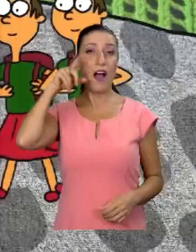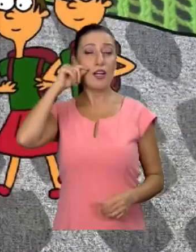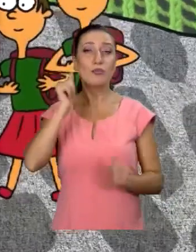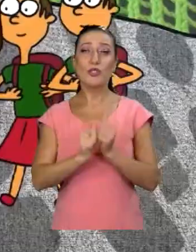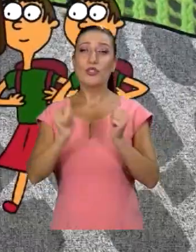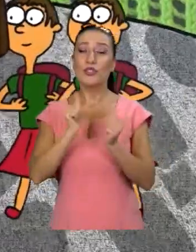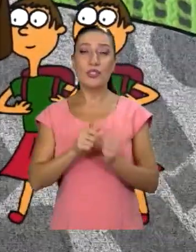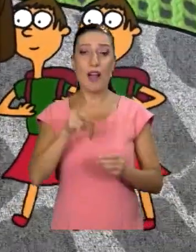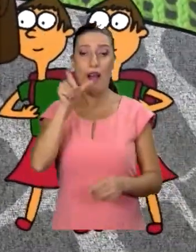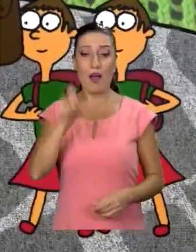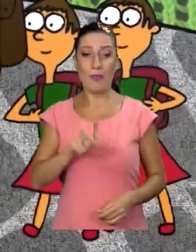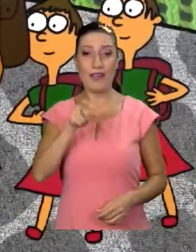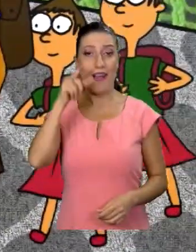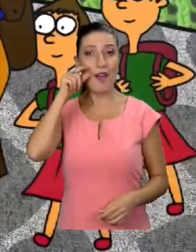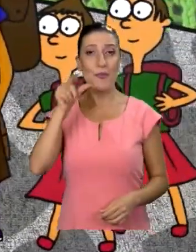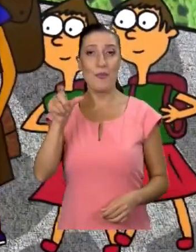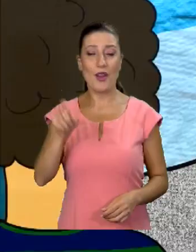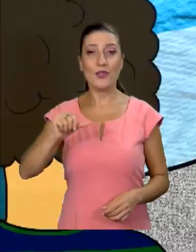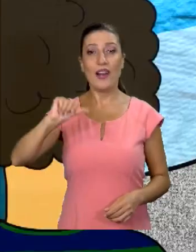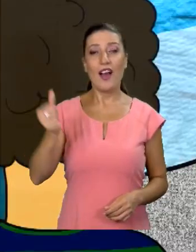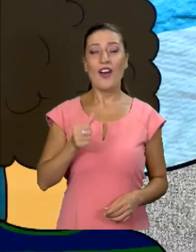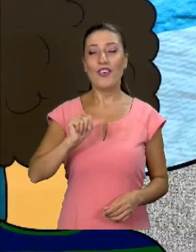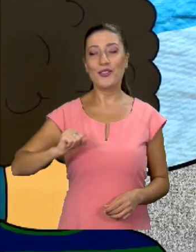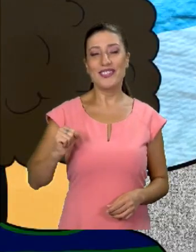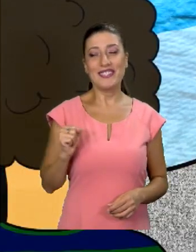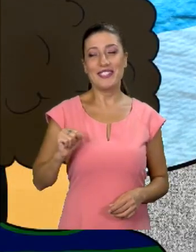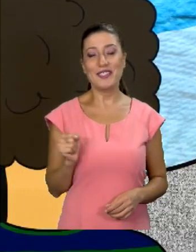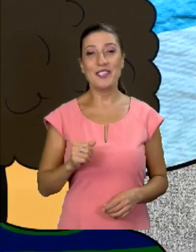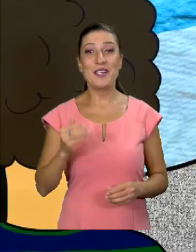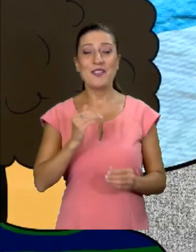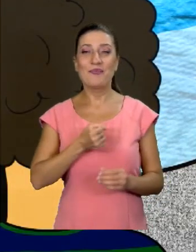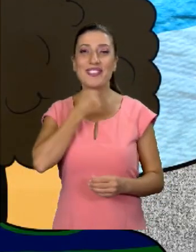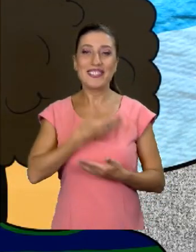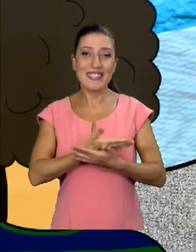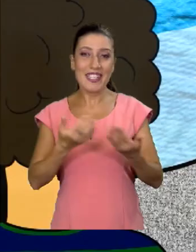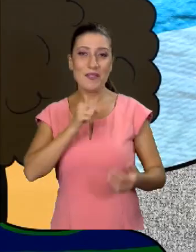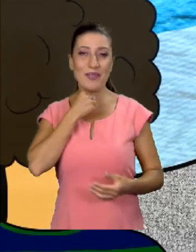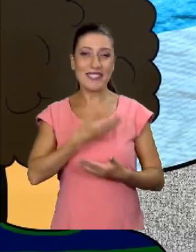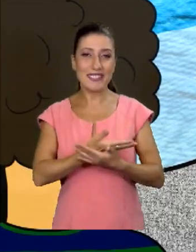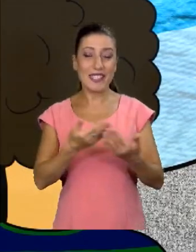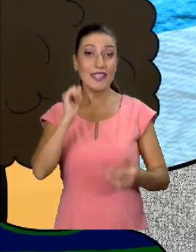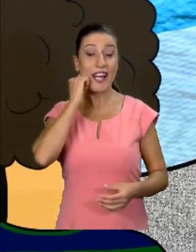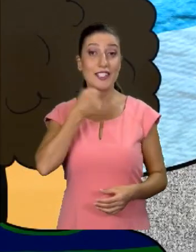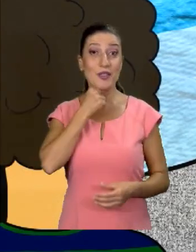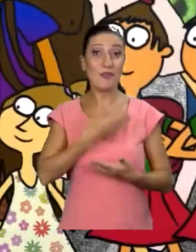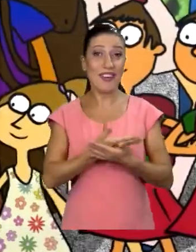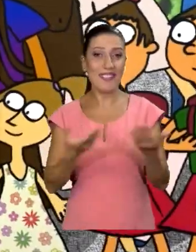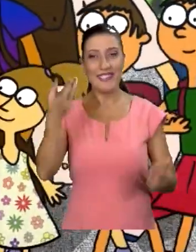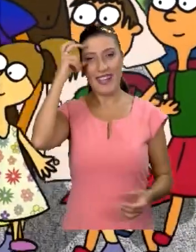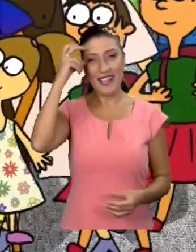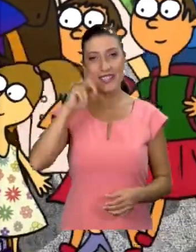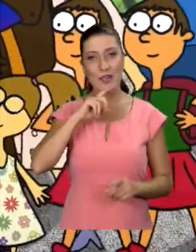անշուշտ ամենայն լավագույն ընկերն է, պստիկներ ու մեծիկներ, տատիկներ, պապիկներ,